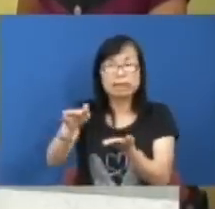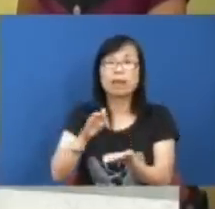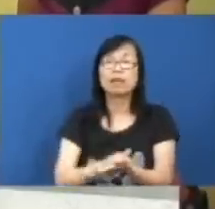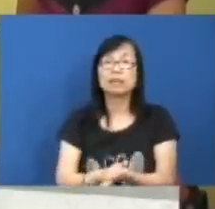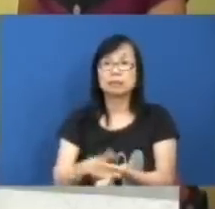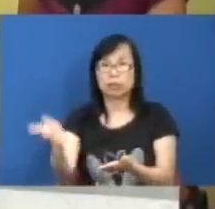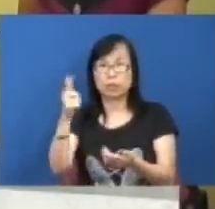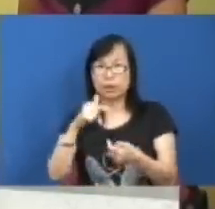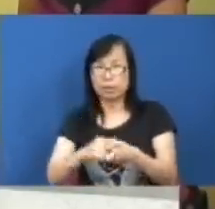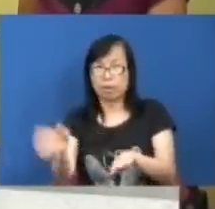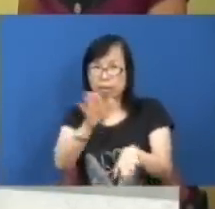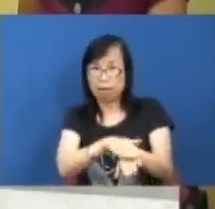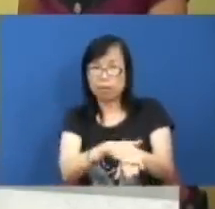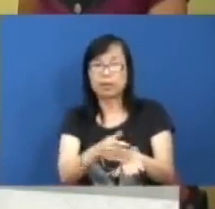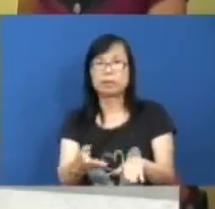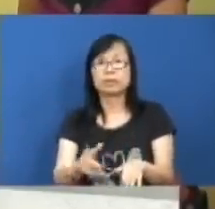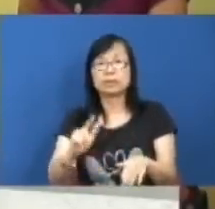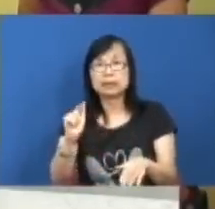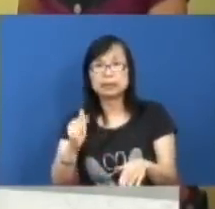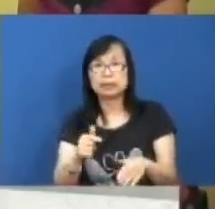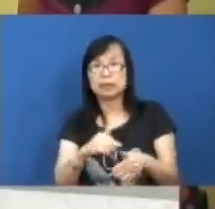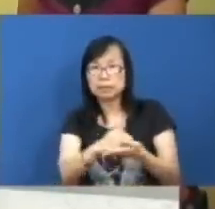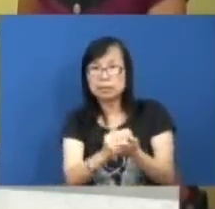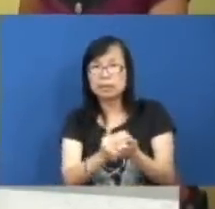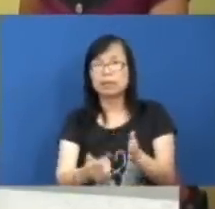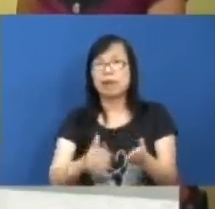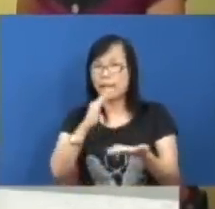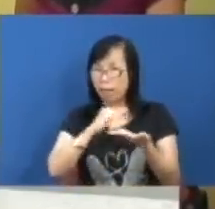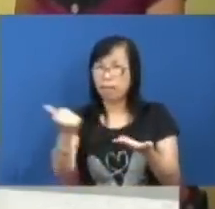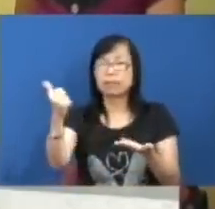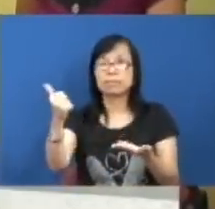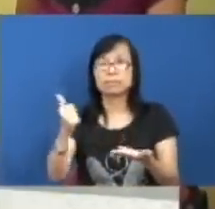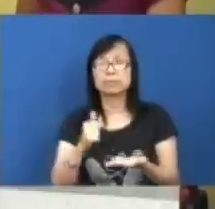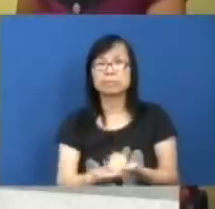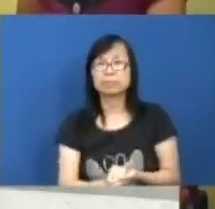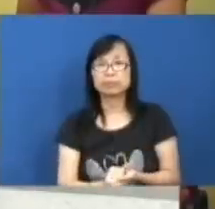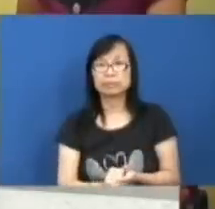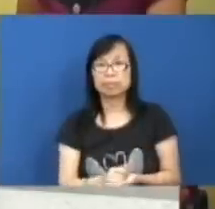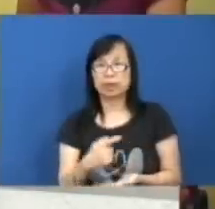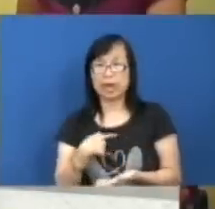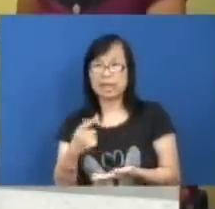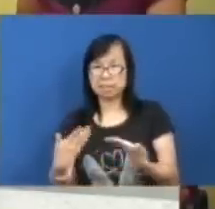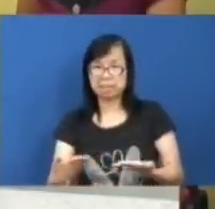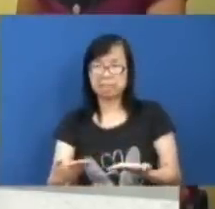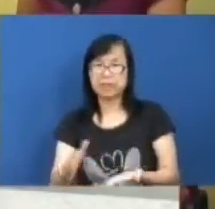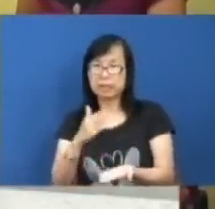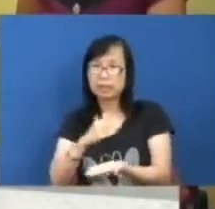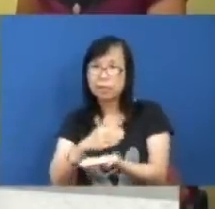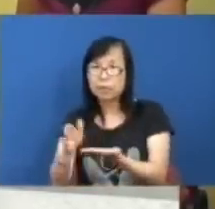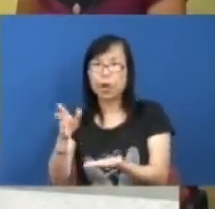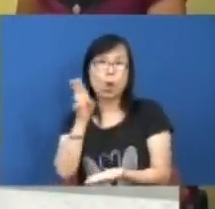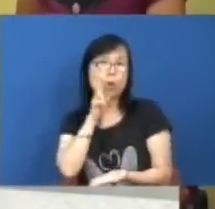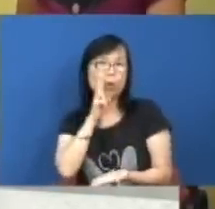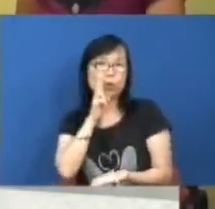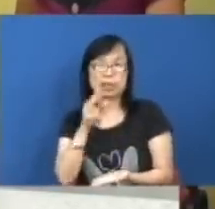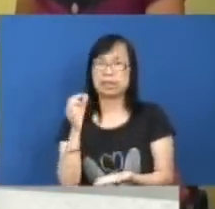個牆身，留得喺度嘅質地都會係一啲。實淨靚嘅質地啦， 做乾淨大家分享嚟， 好似女士化妝